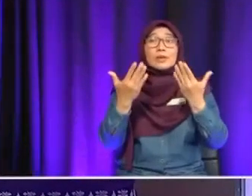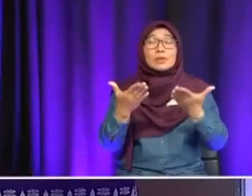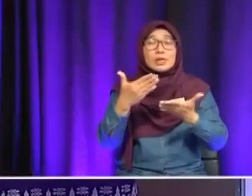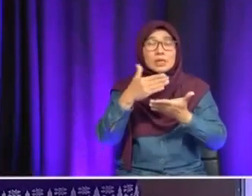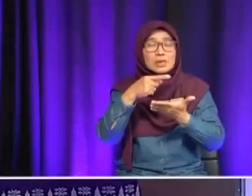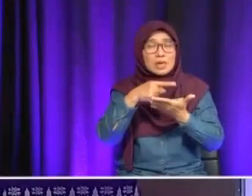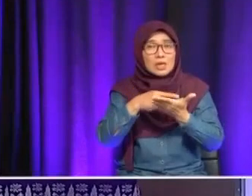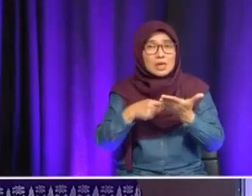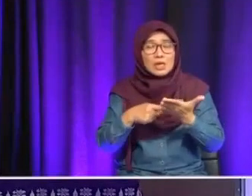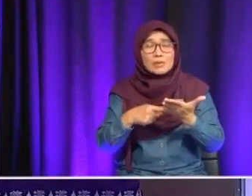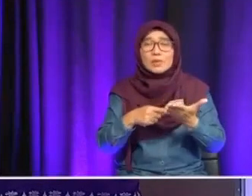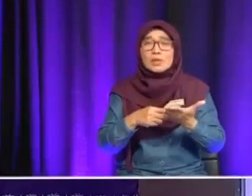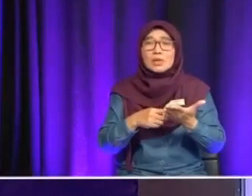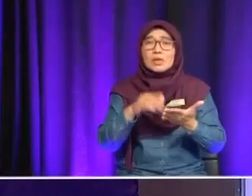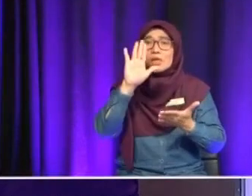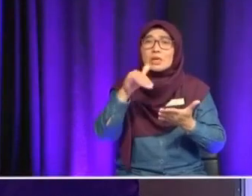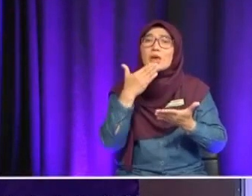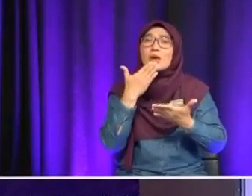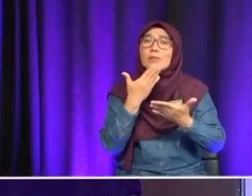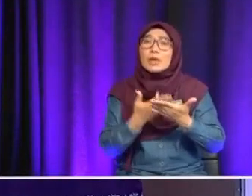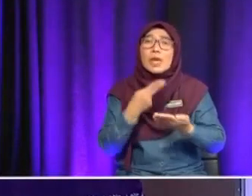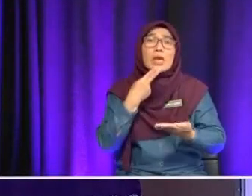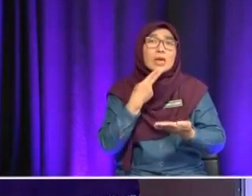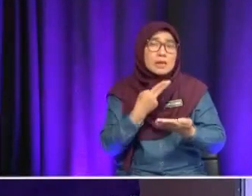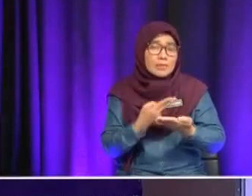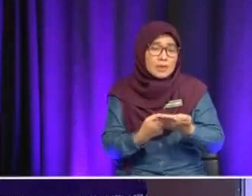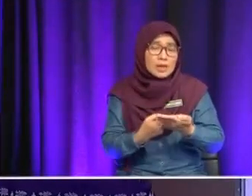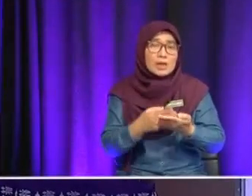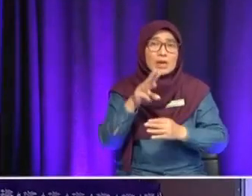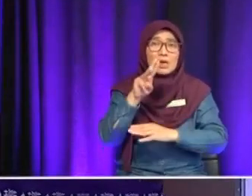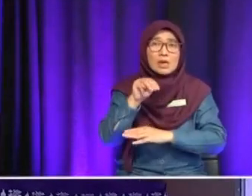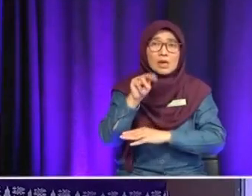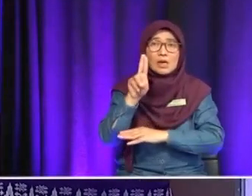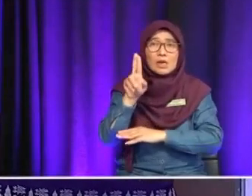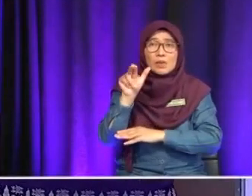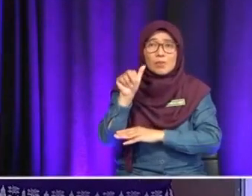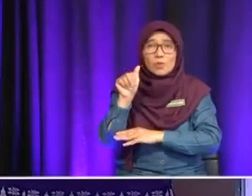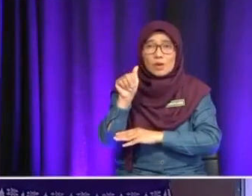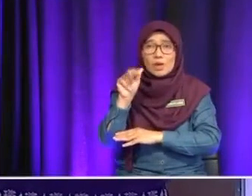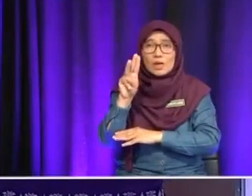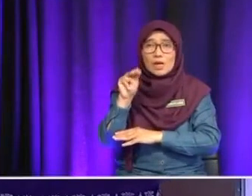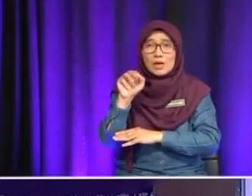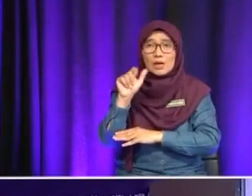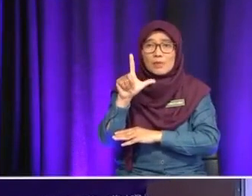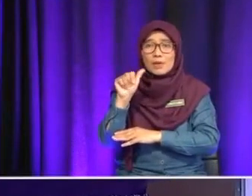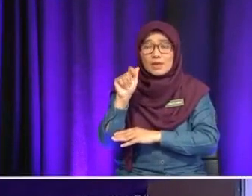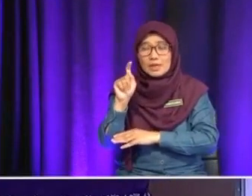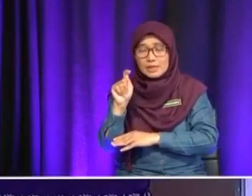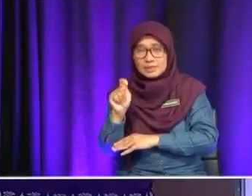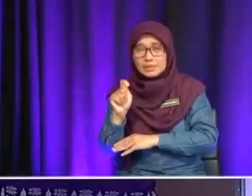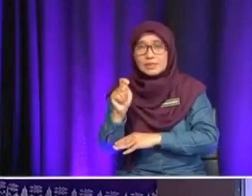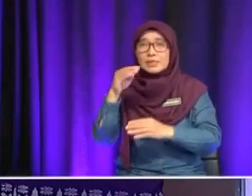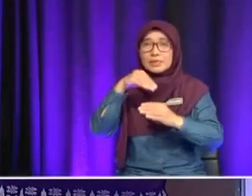hikmah pengamalan muamalat Islam ini dalam kehidupan seharian kita. Yang pertama, syiar